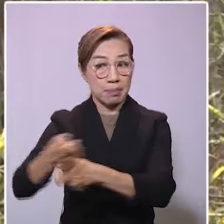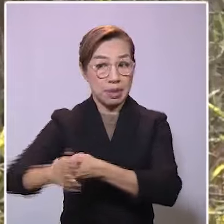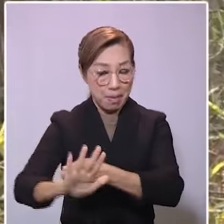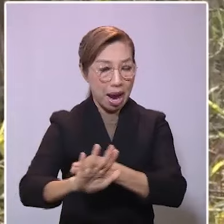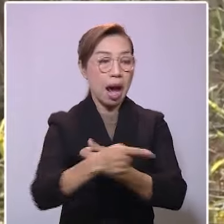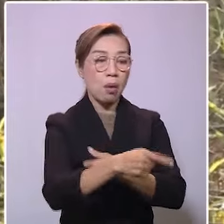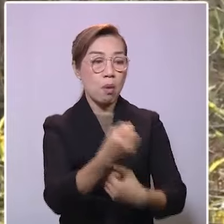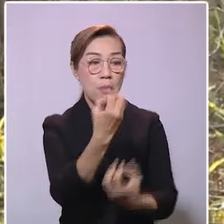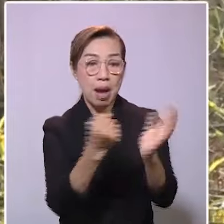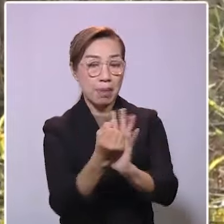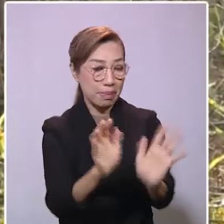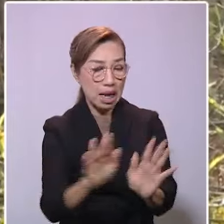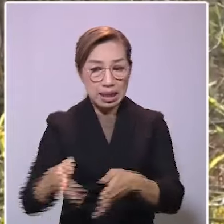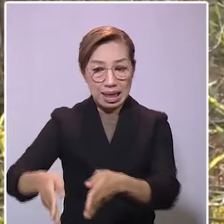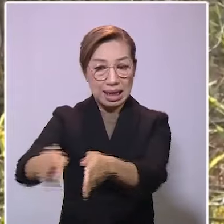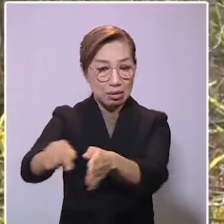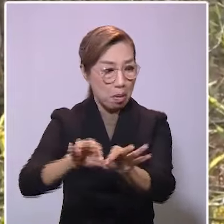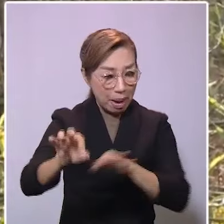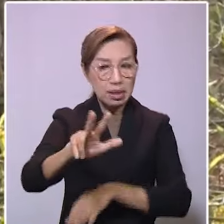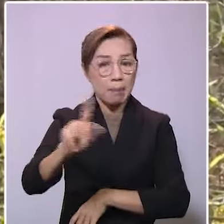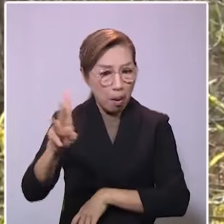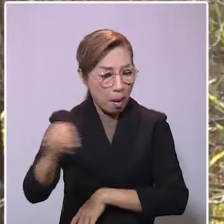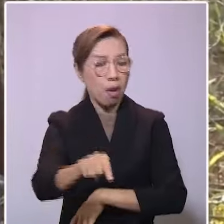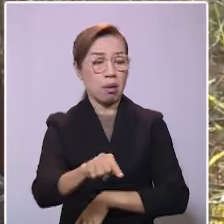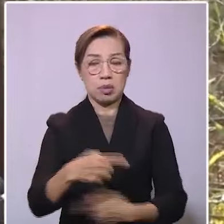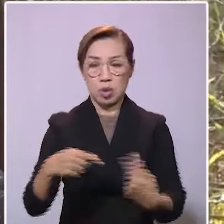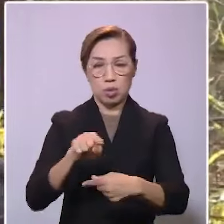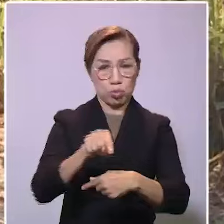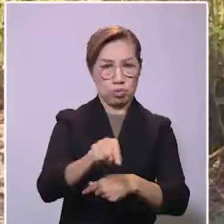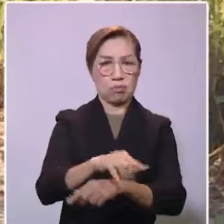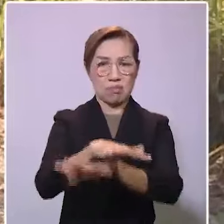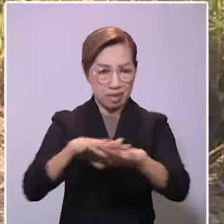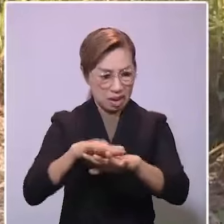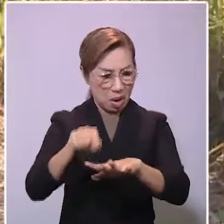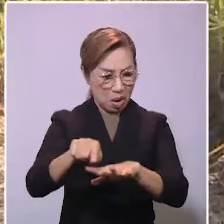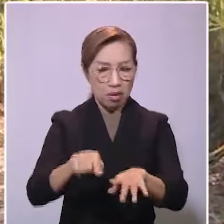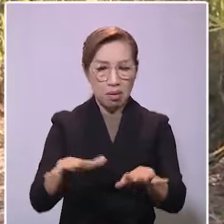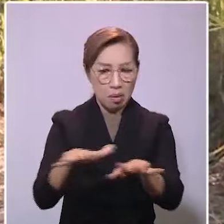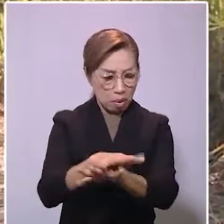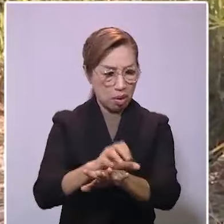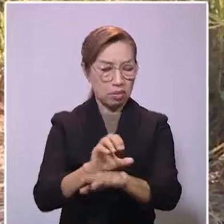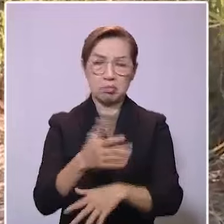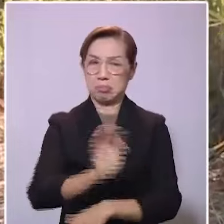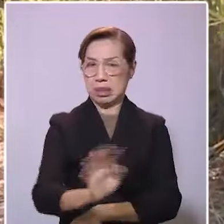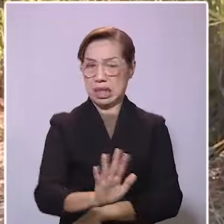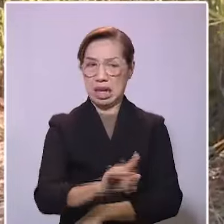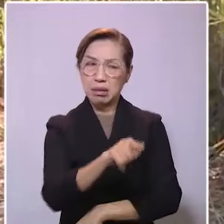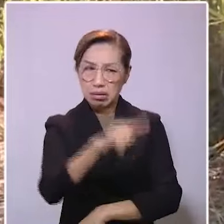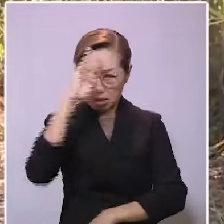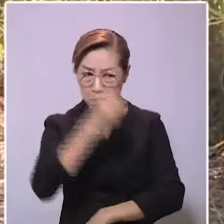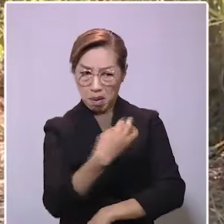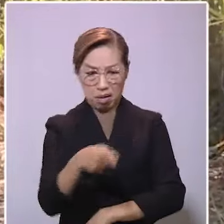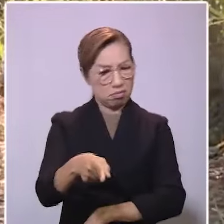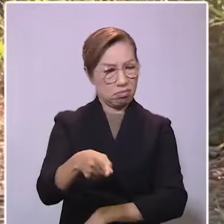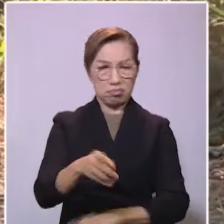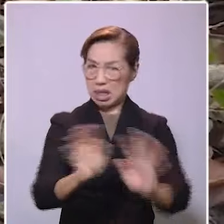จุดที่เห็นเนี่ยที่เป็นข้อพิพาทกันเนี่ยถ้าเกิดว่าอ้างอิงจากกรมแผนที่ทหารมันไม่น่าจะใช่แนวกันชน